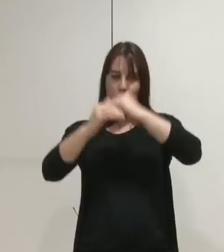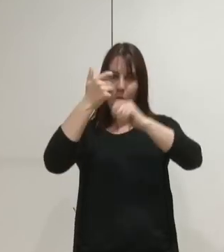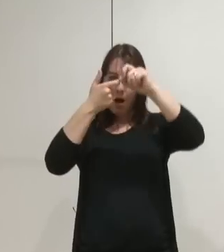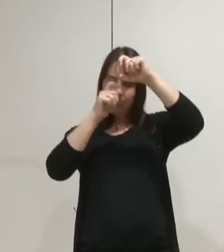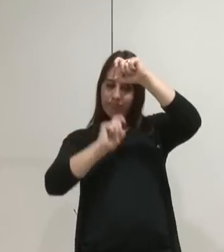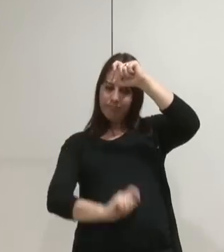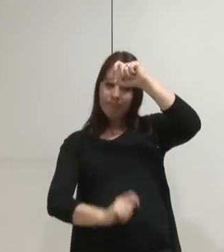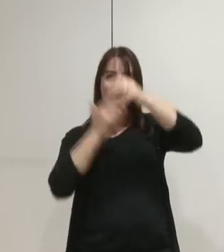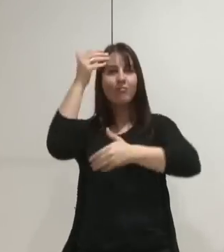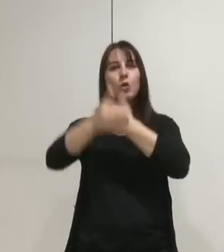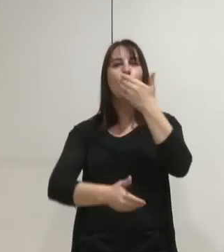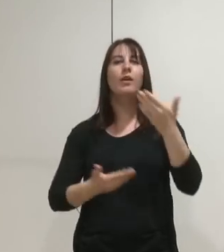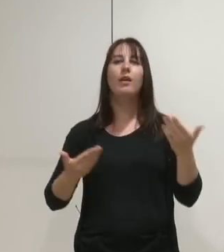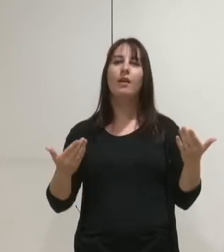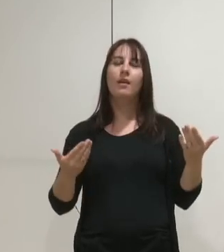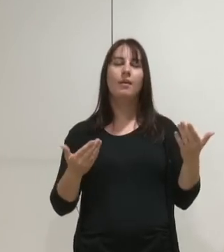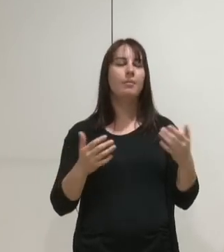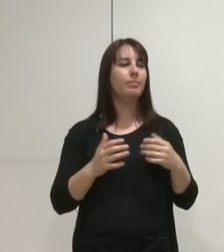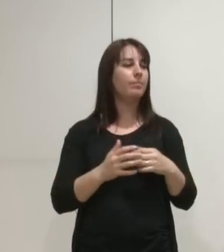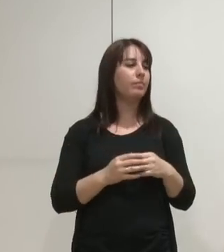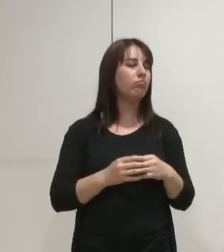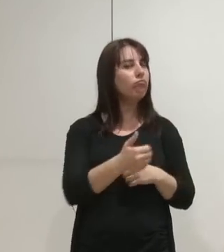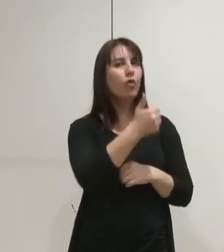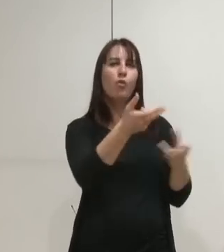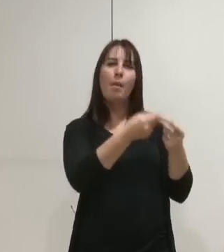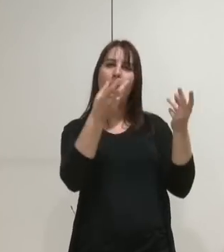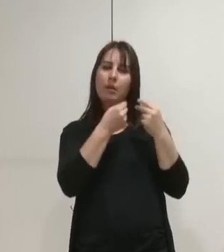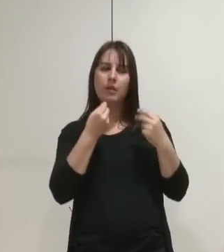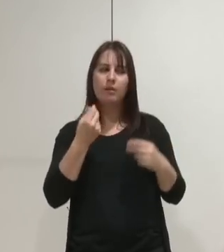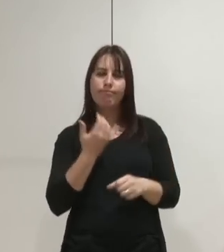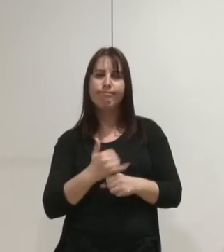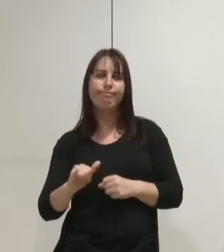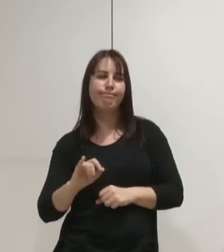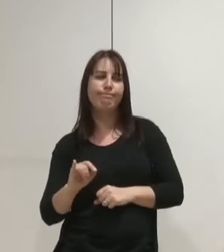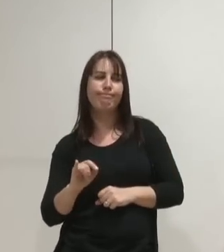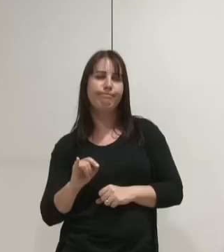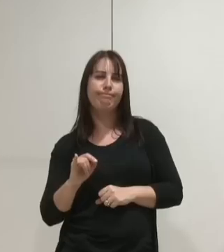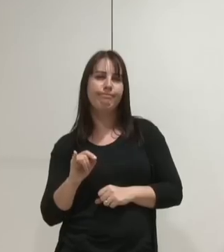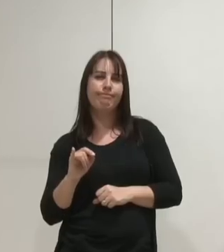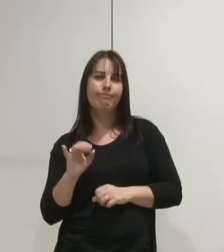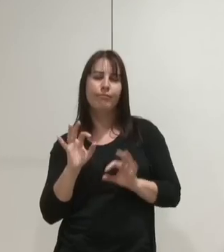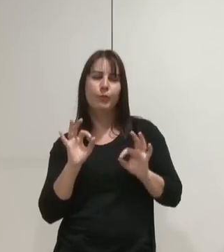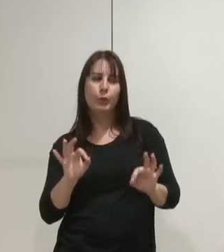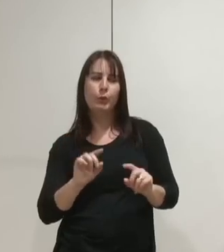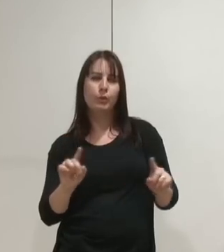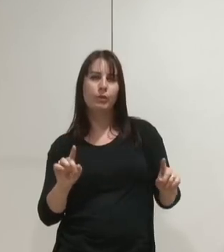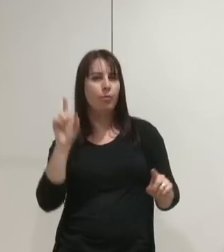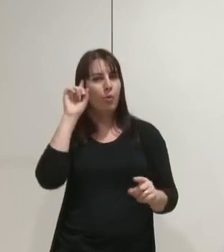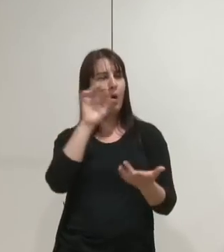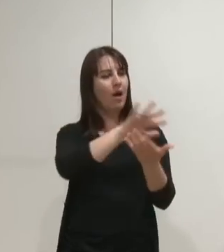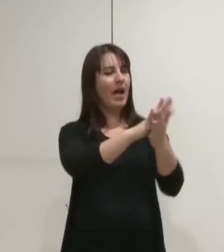nous savons que de ce de ce point de vue-là ce que vous avez dit est inexact puisque l'association